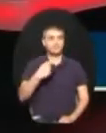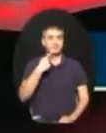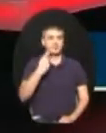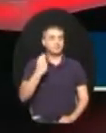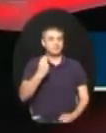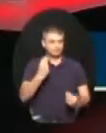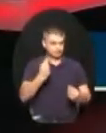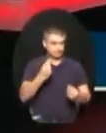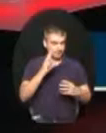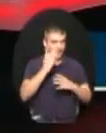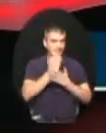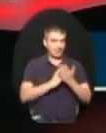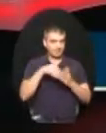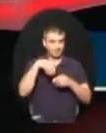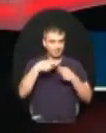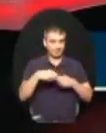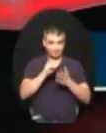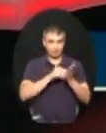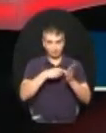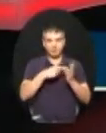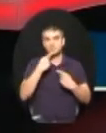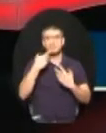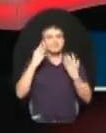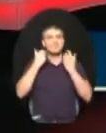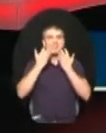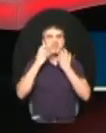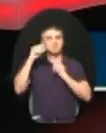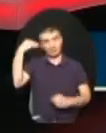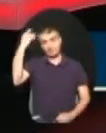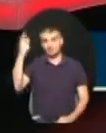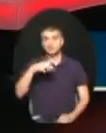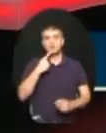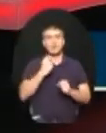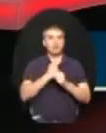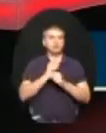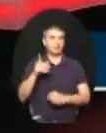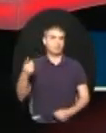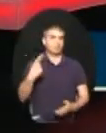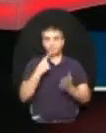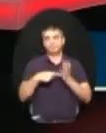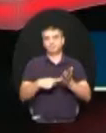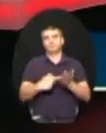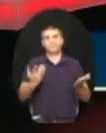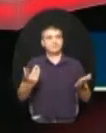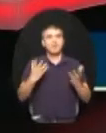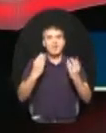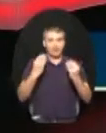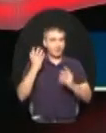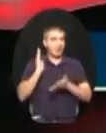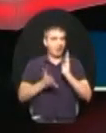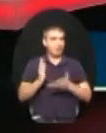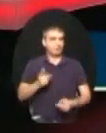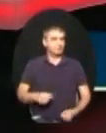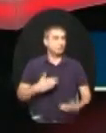צריכה זהות. לא, אבל אני אומרת, חלק מחברי הרשימה שמזדהים עם הנרטיב הפלסטיני, הנרטיב הפלסטיני ייצר גם הוא, נגיד את זה ככה בלשון המעטה, לא מעט